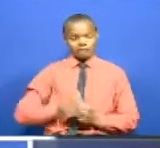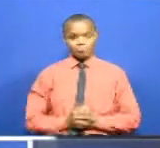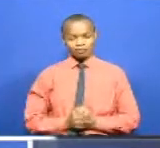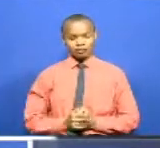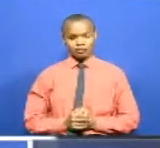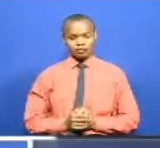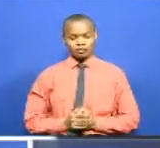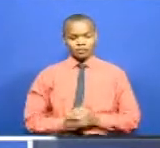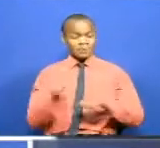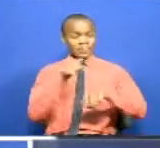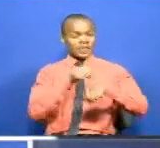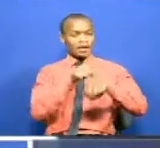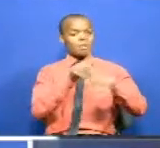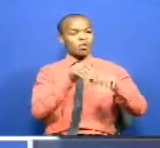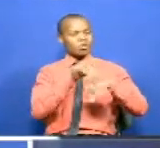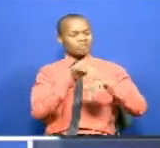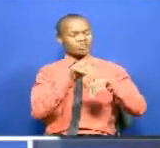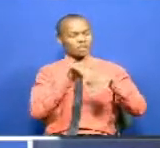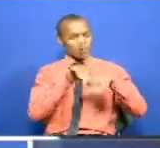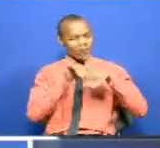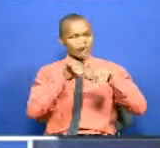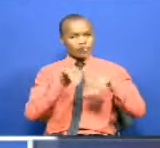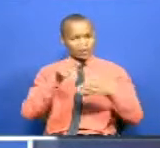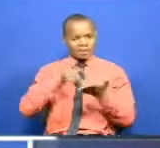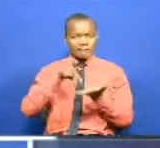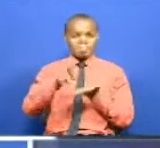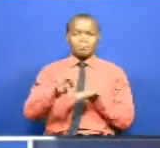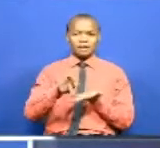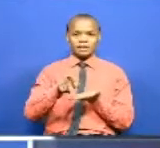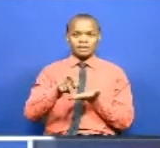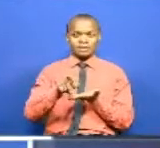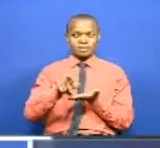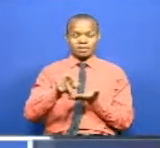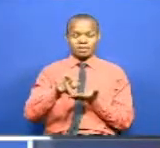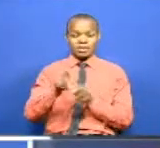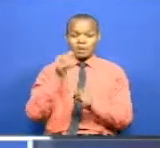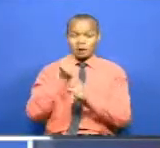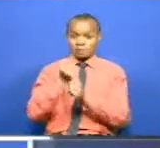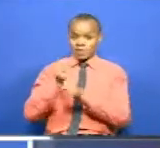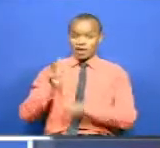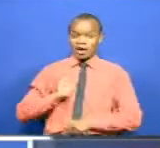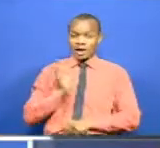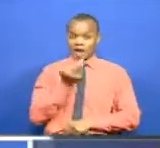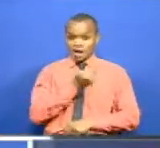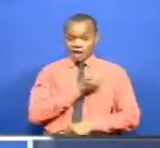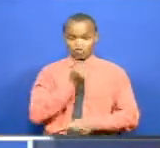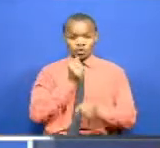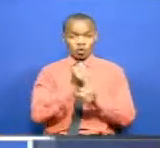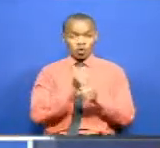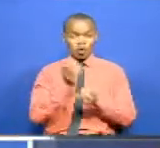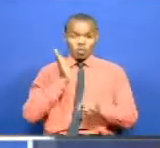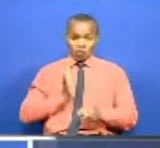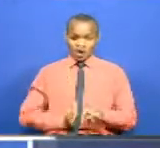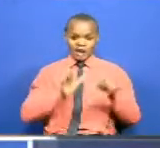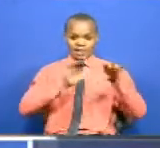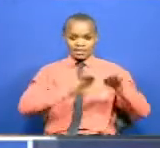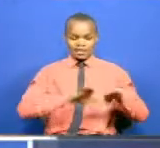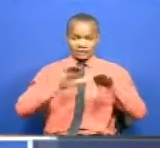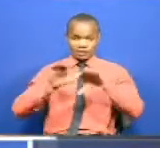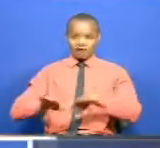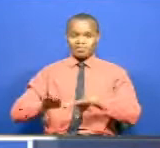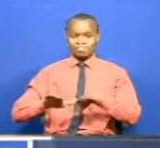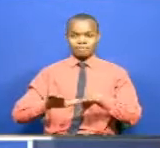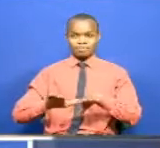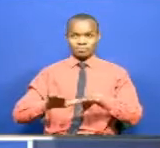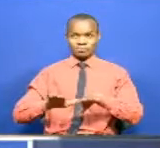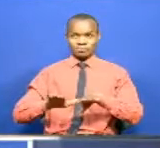delays of this nature make us as workers to undergo untold suffering as